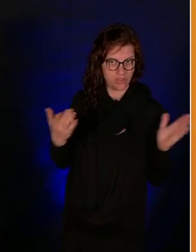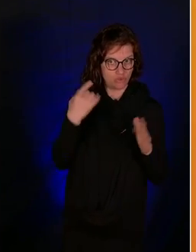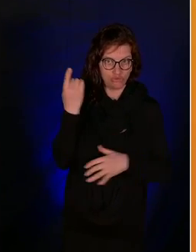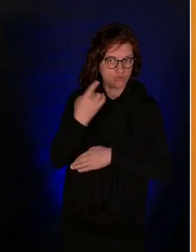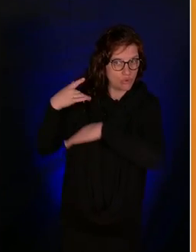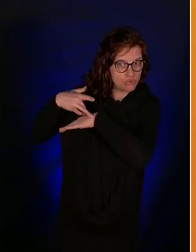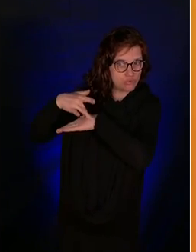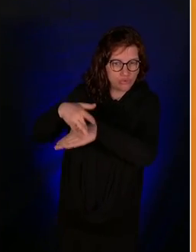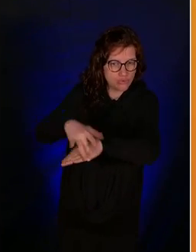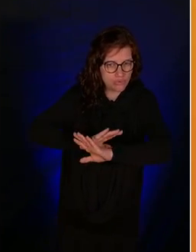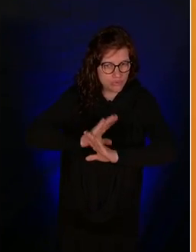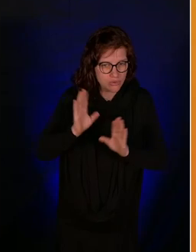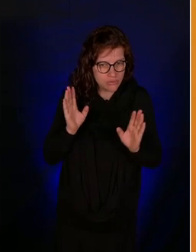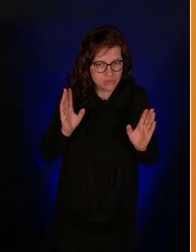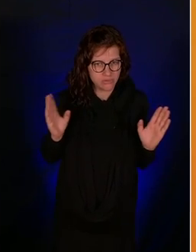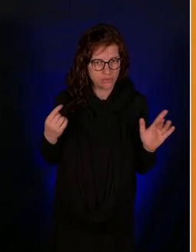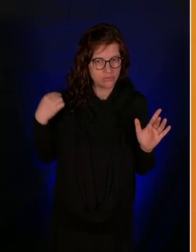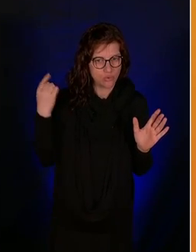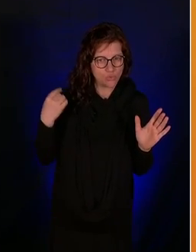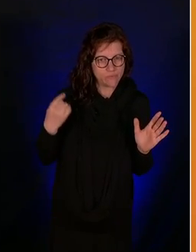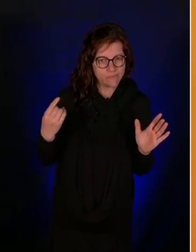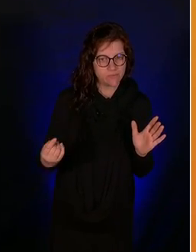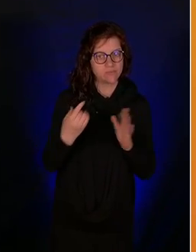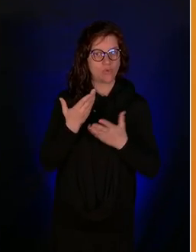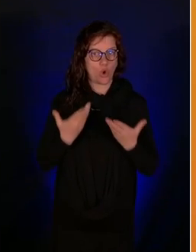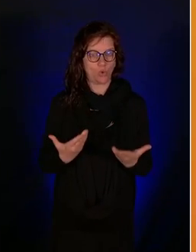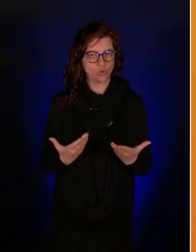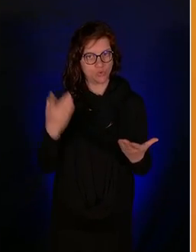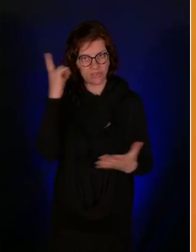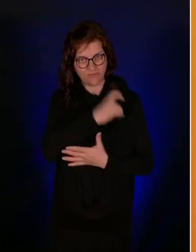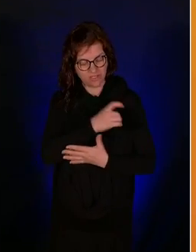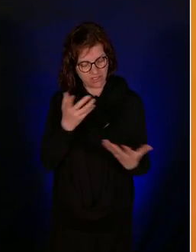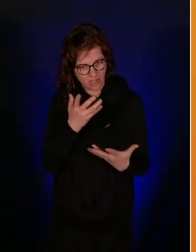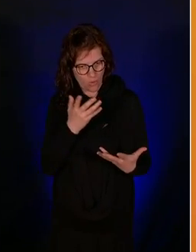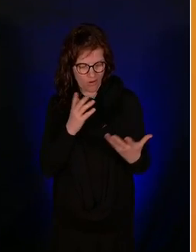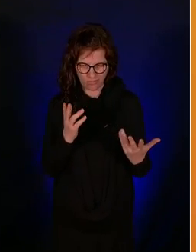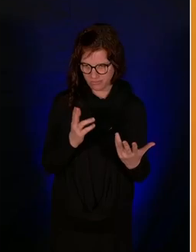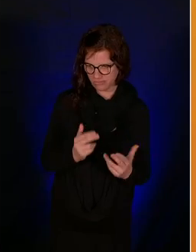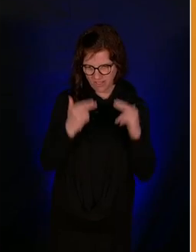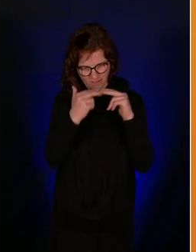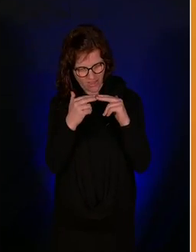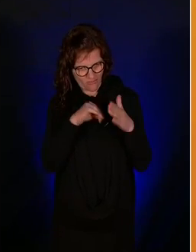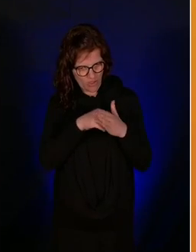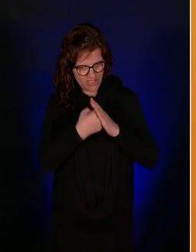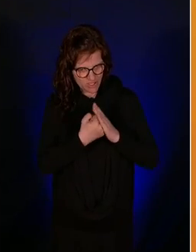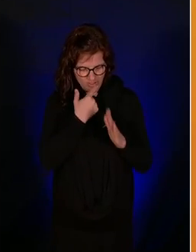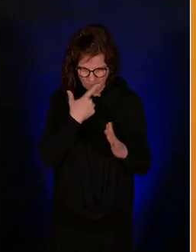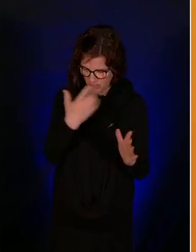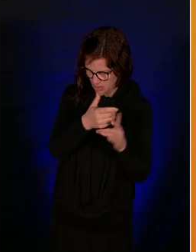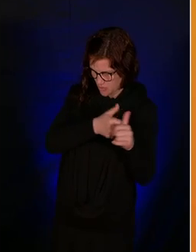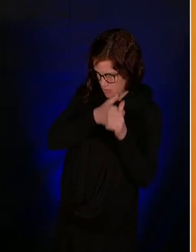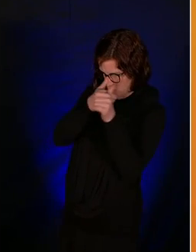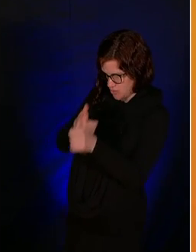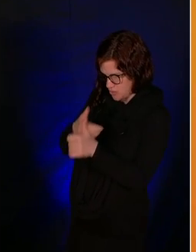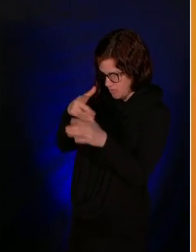CGT. La difficulté qu'on a, c'est de joindre les deux bouts aujourd'hui. C'est de se donner un niveau d'exigence qui correspond à la réalité de nos forces